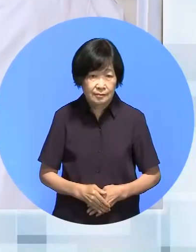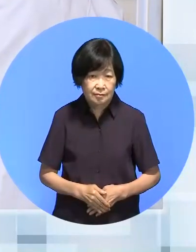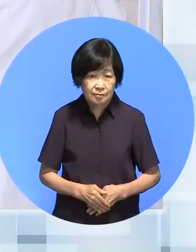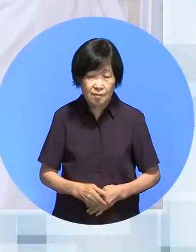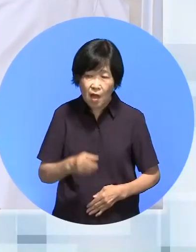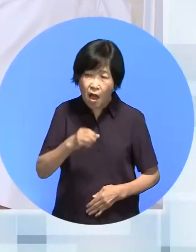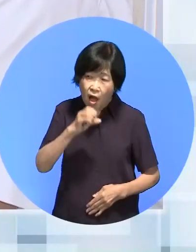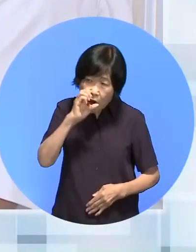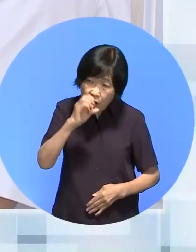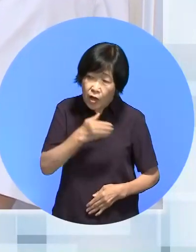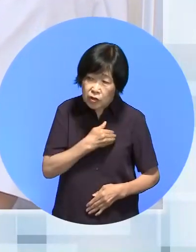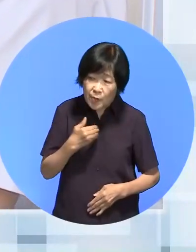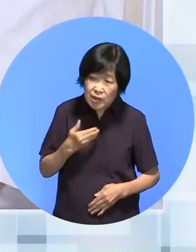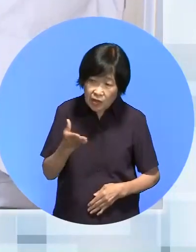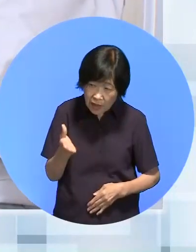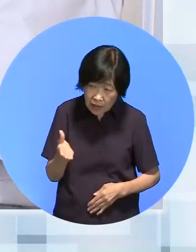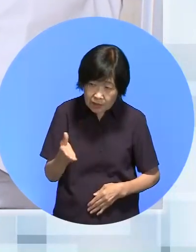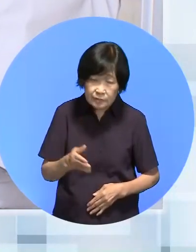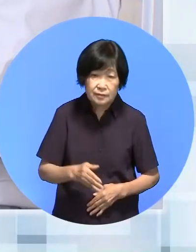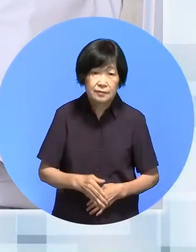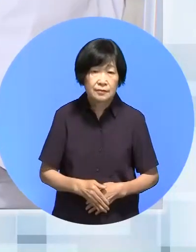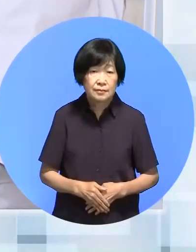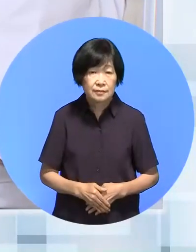飲めそうですか？